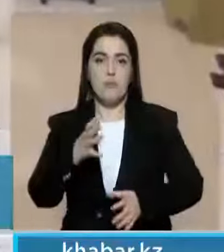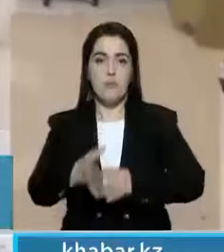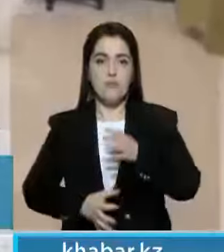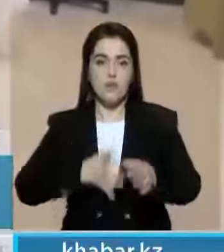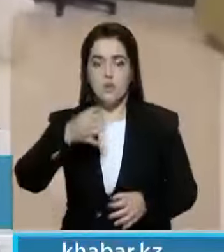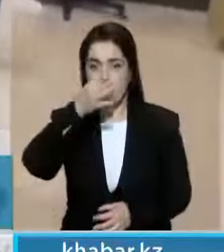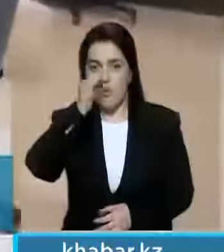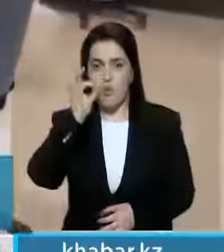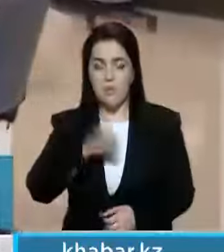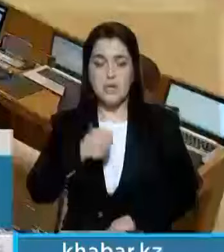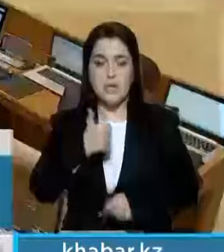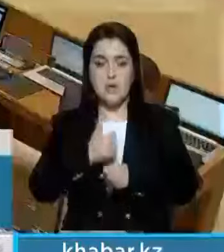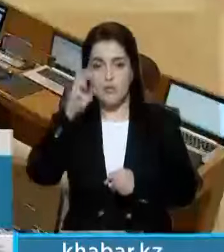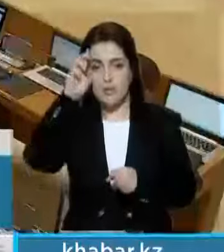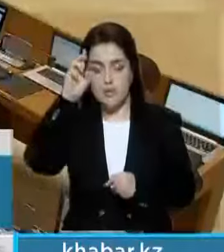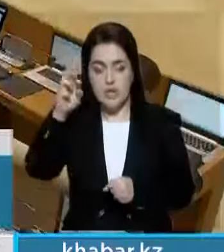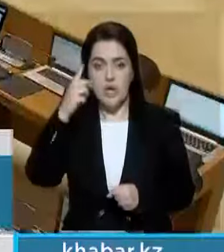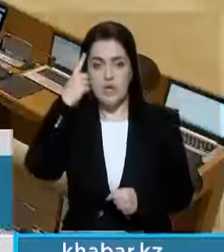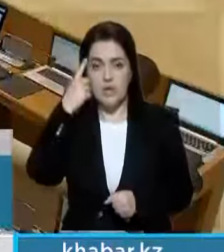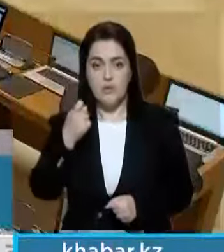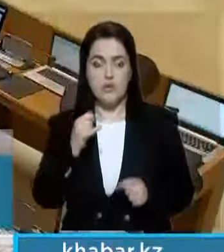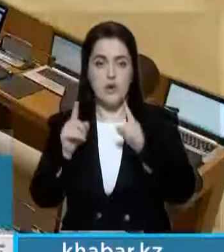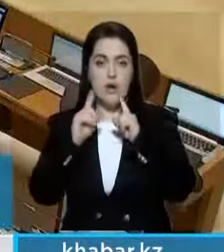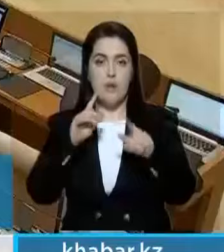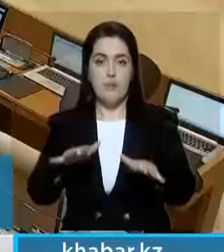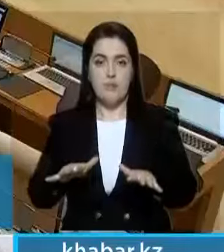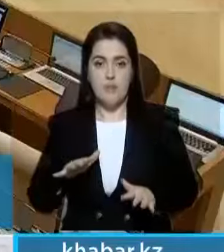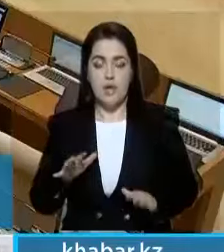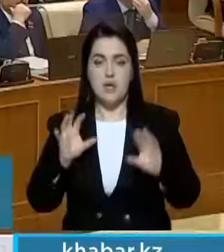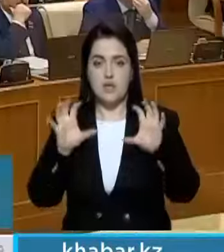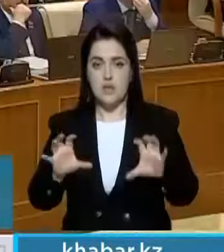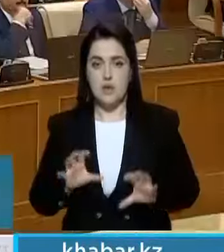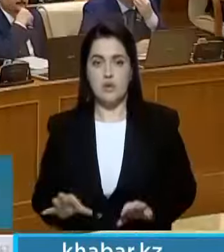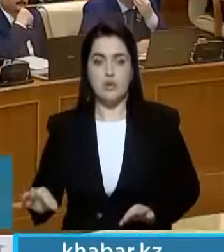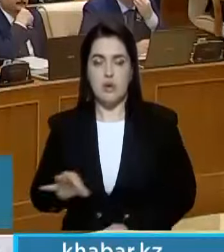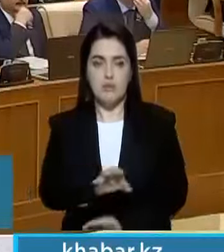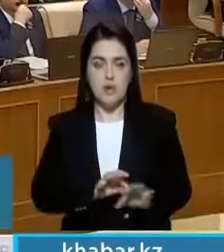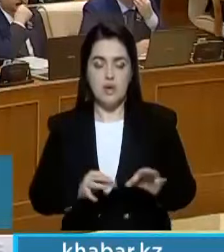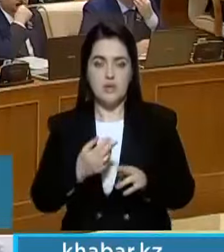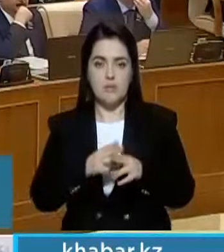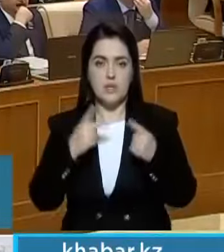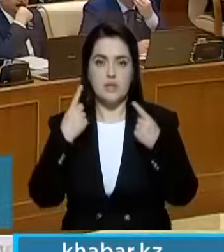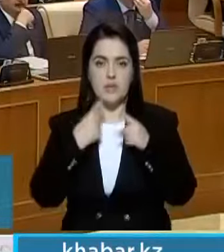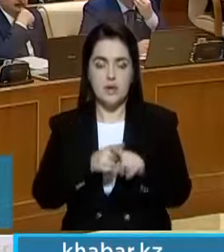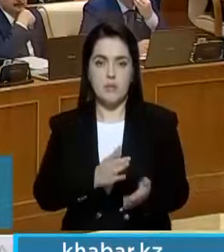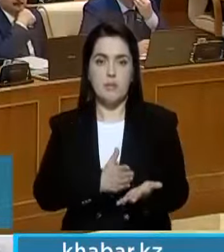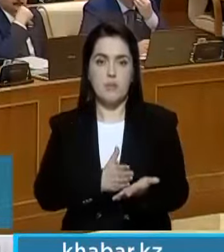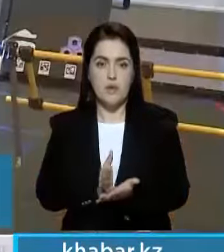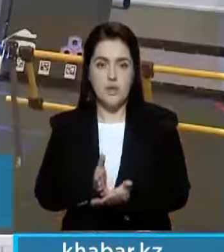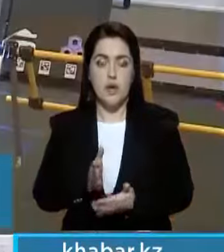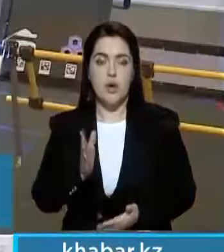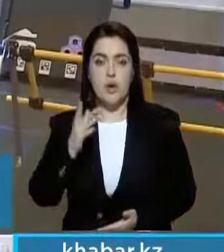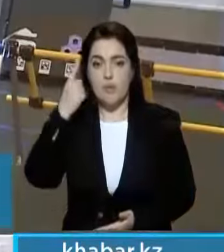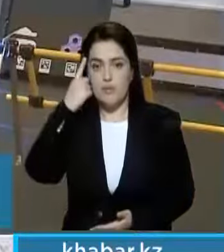опыте глава государства напомнил что сейчас в парламенте обсуждается законопроект о науке и технологической политике который